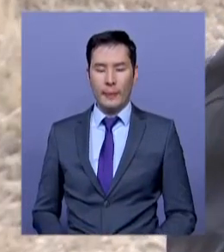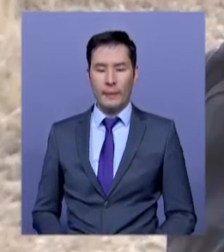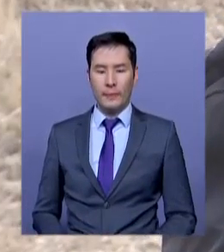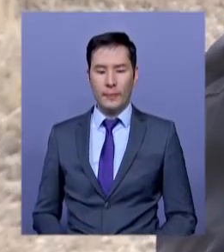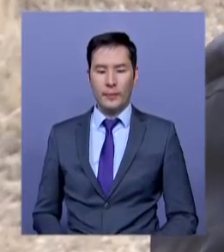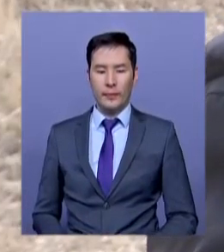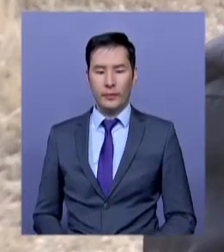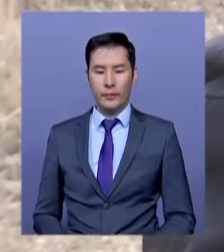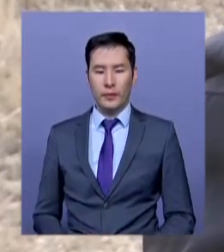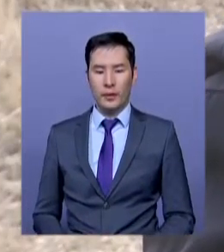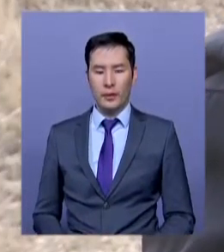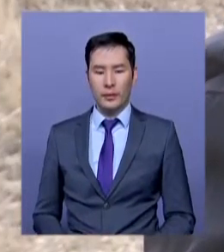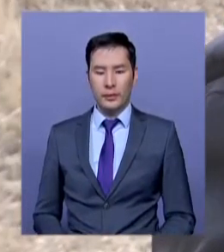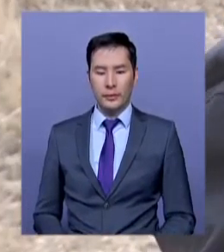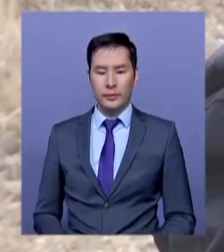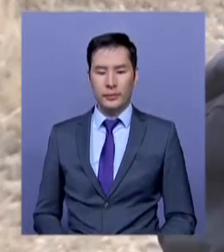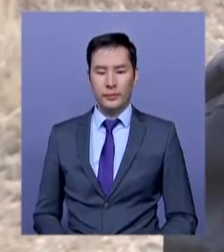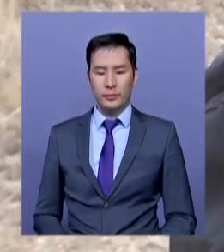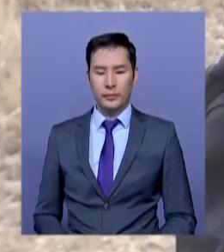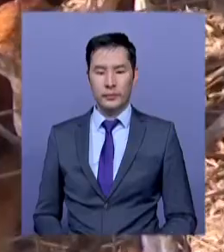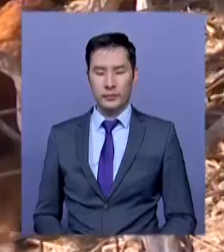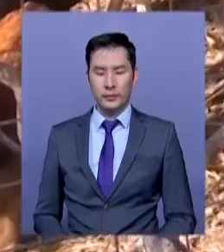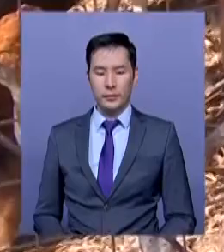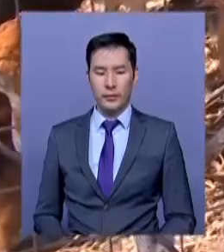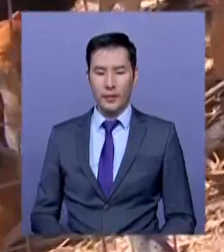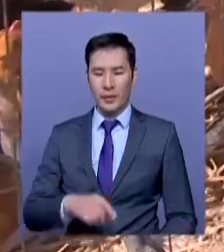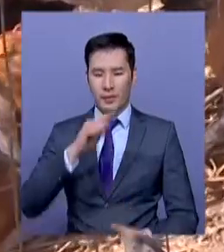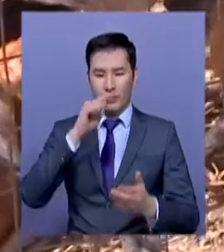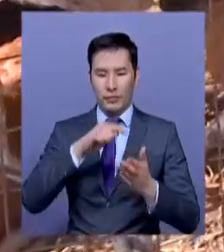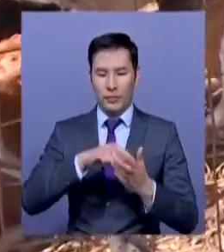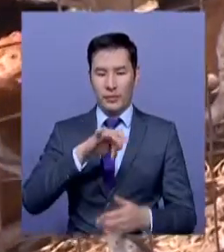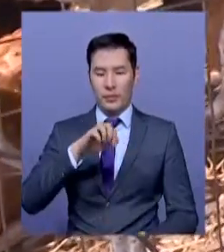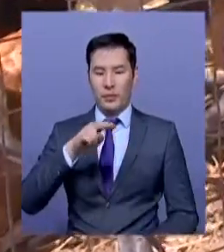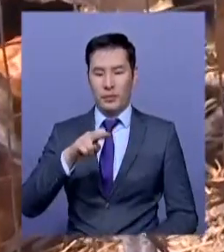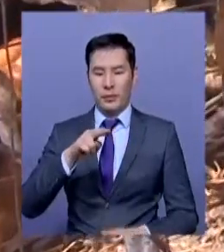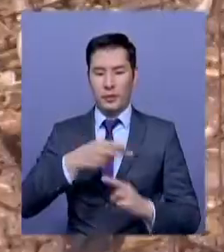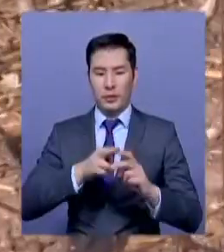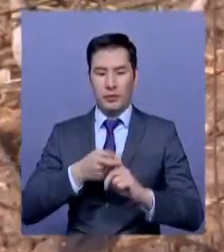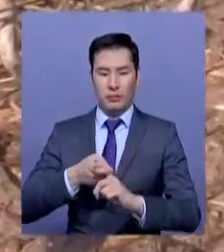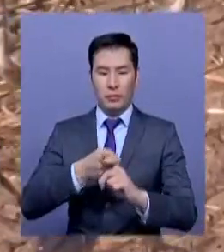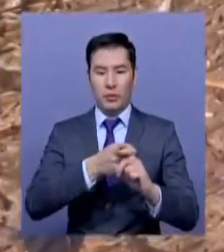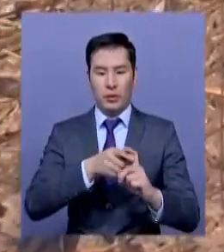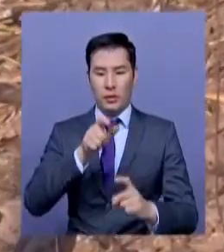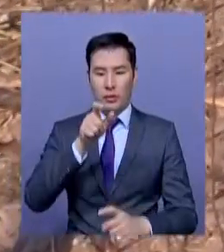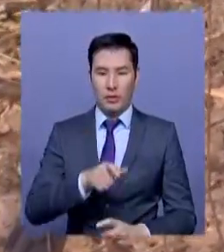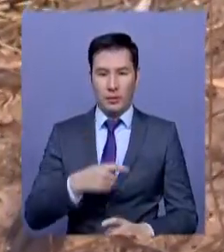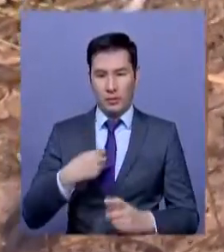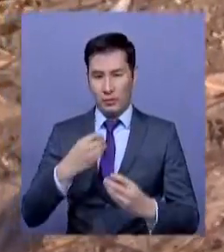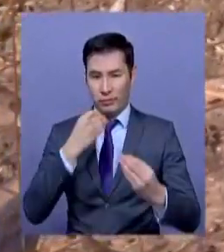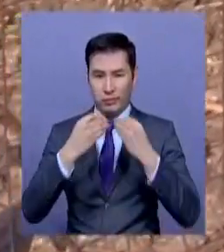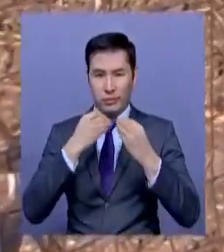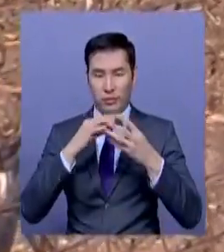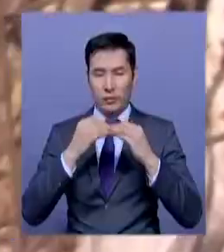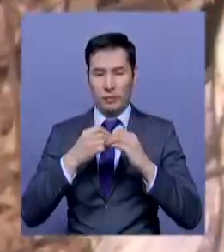алып алды. Айтуы бойынша алып алдық дейді. Құс тұмауы жоқса оның өнімін пайдалану адам ағзасына зиян. Десе де сол